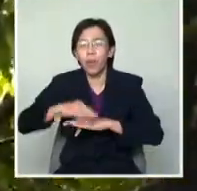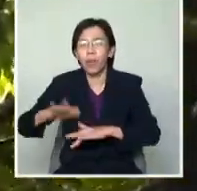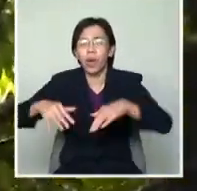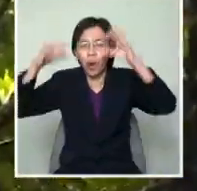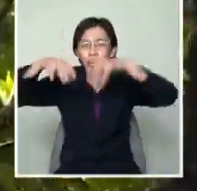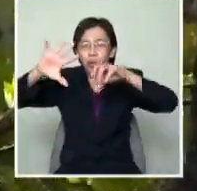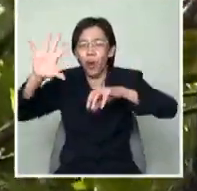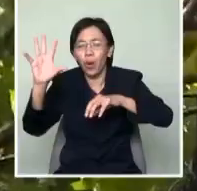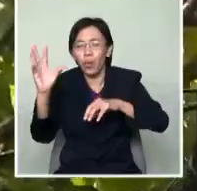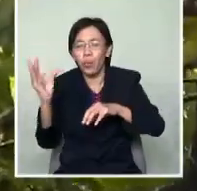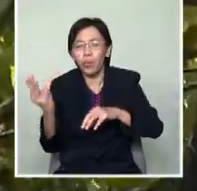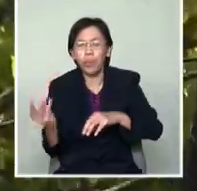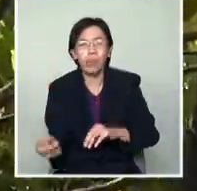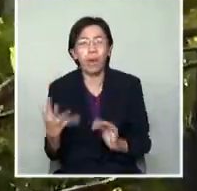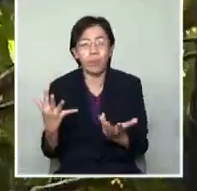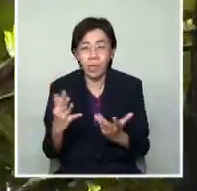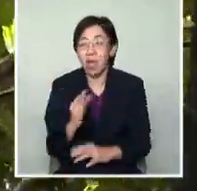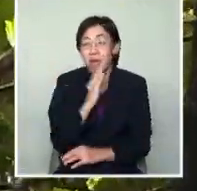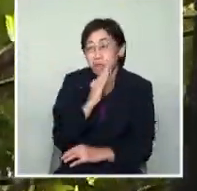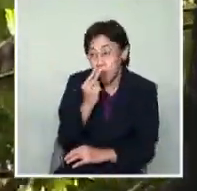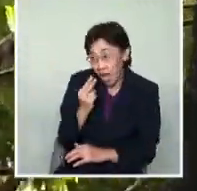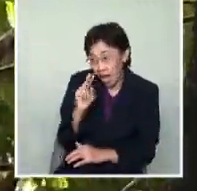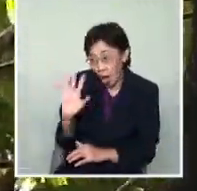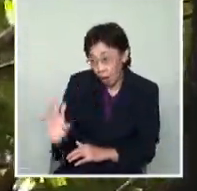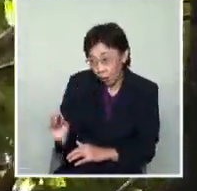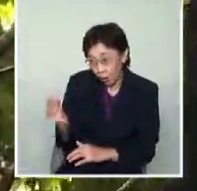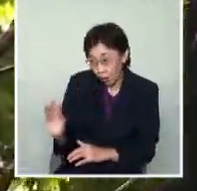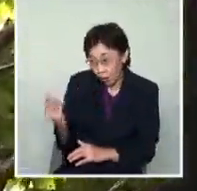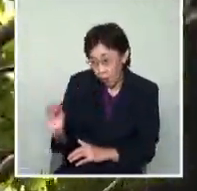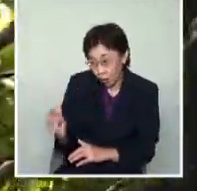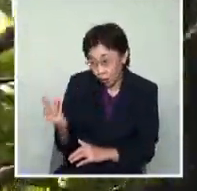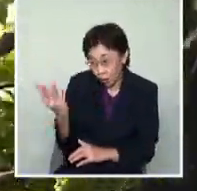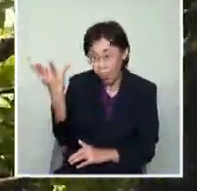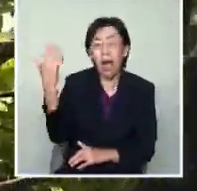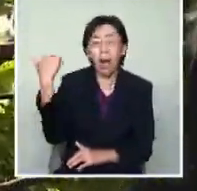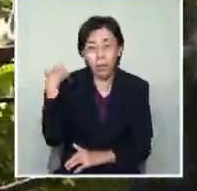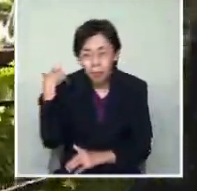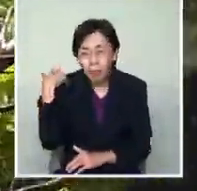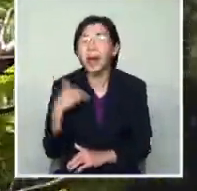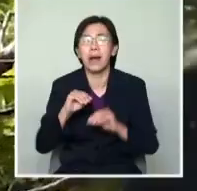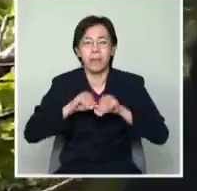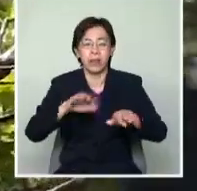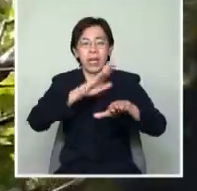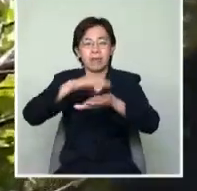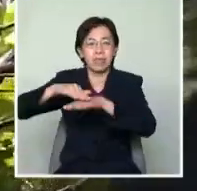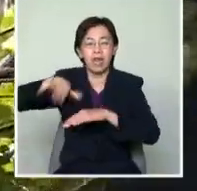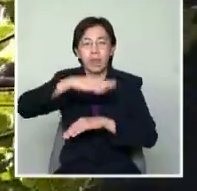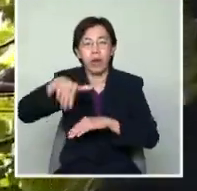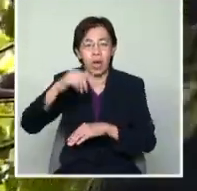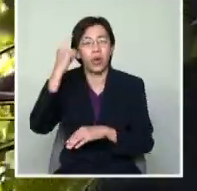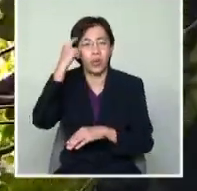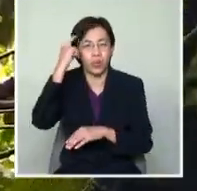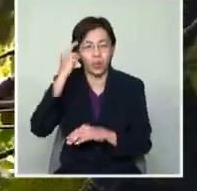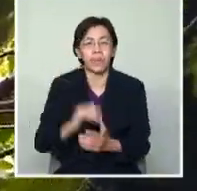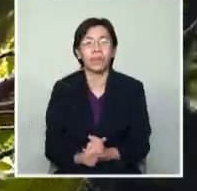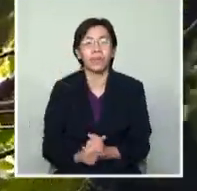และเฝ้าระวังอย่างใกล้ชิดถ้าเกิดมีสัญญาณการก่อตัวของพายุในบริเวณดังกล่าวจะมีการประกาศแจ้งให้ทราบล่วงหน้าทันทีค่ะ